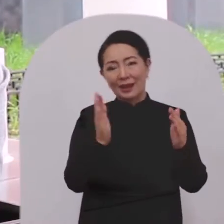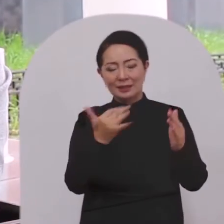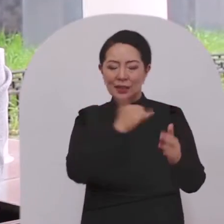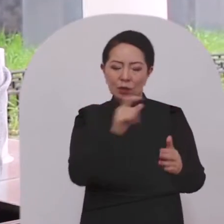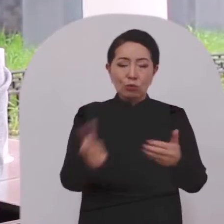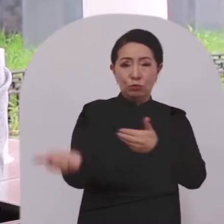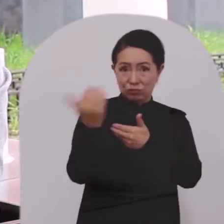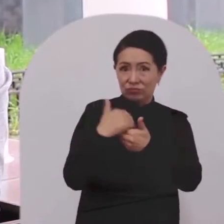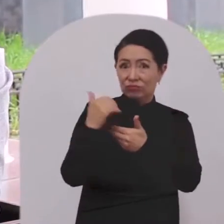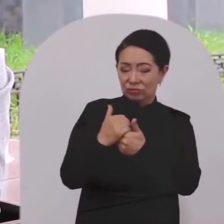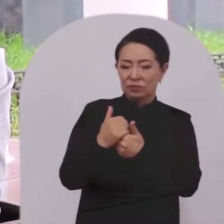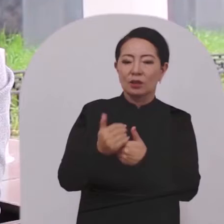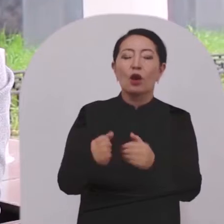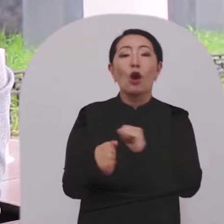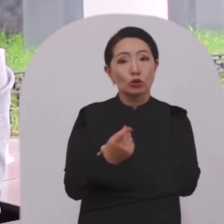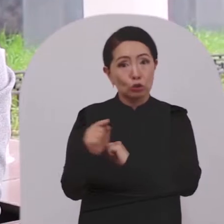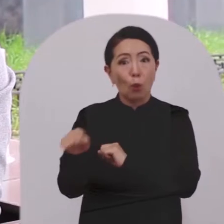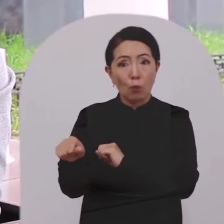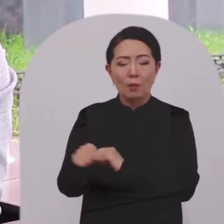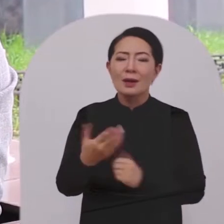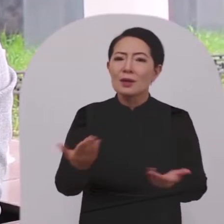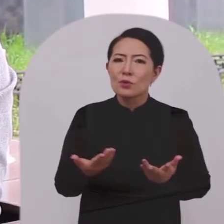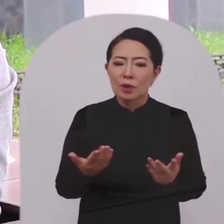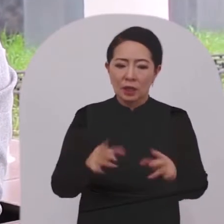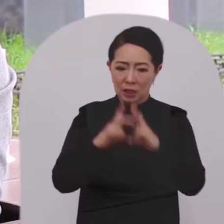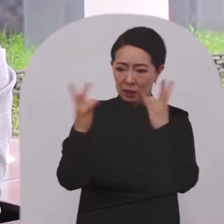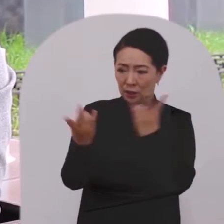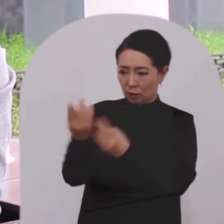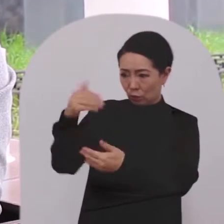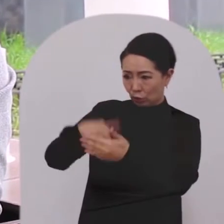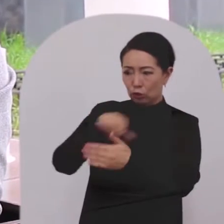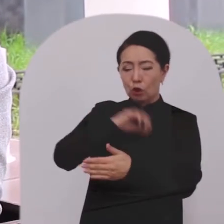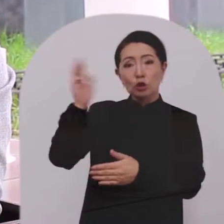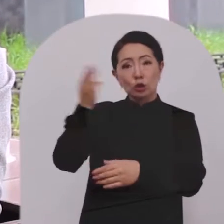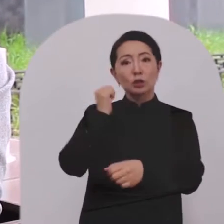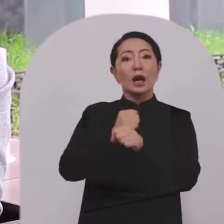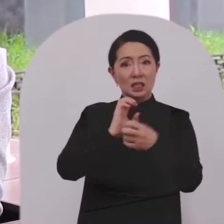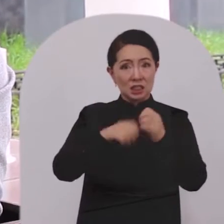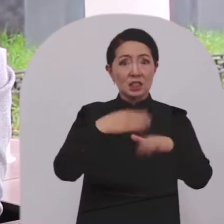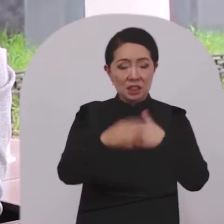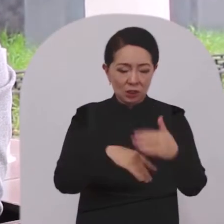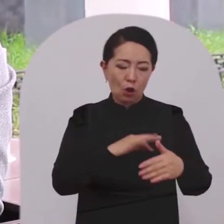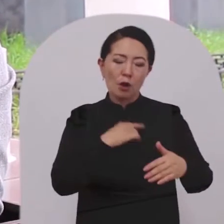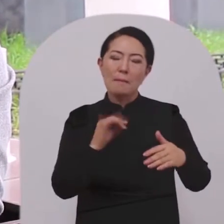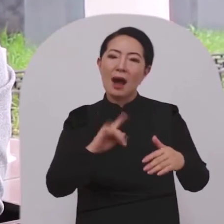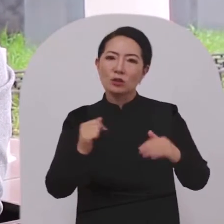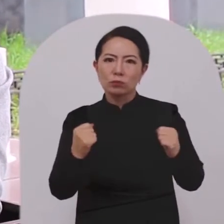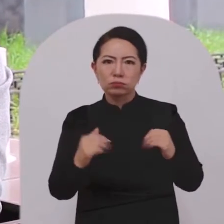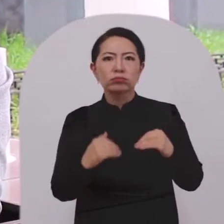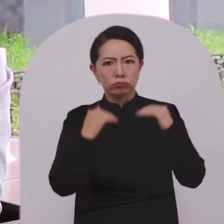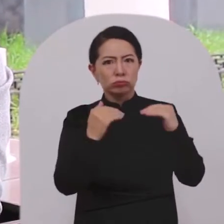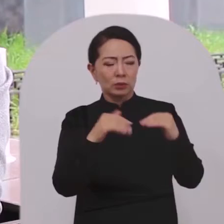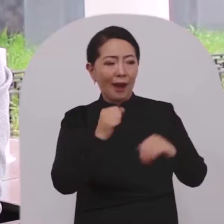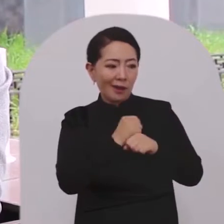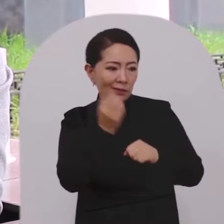30 гарсан нэлээд бас хүмүүсийн бүлдгэн аарснаар онцлог байсан. Өөрөөр хэл тухайн нийгэмд бас тодорхой хэмжээний ажлууд хийгээд байр суурь төрчихсөн ажлын арга